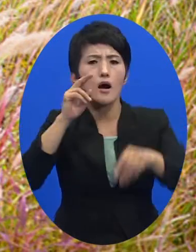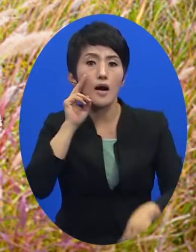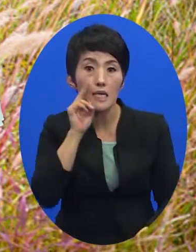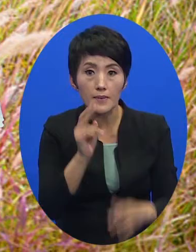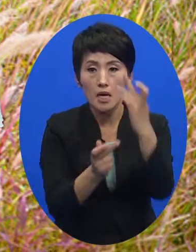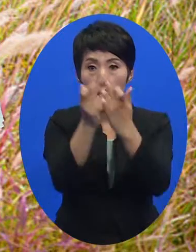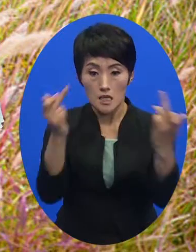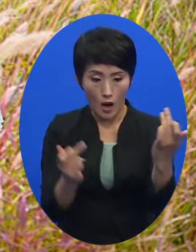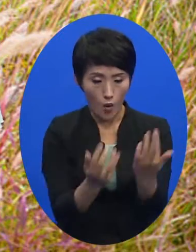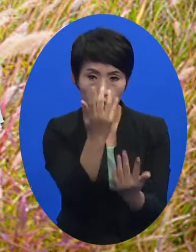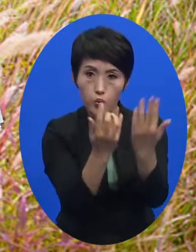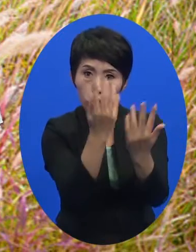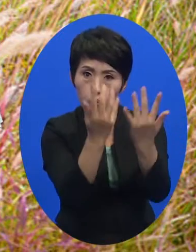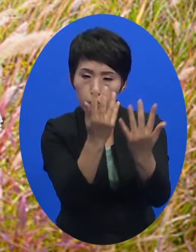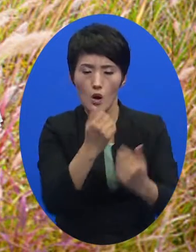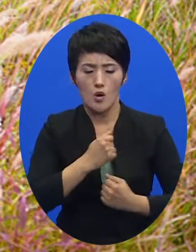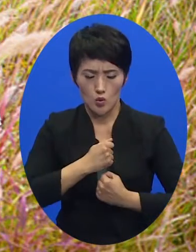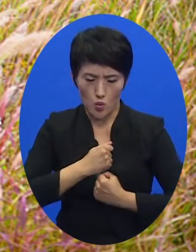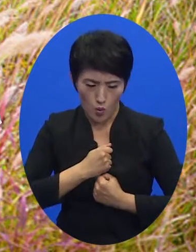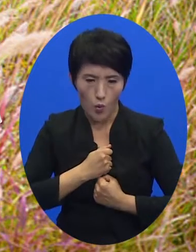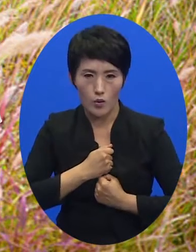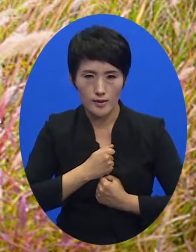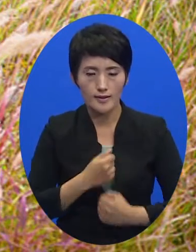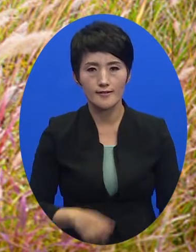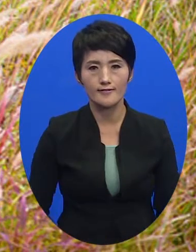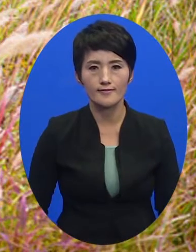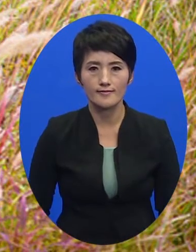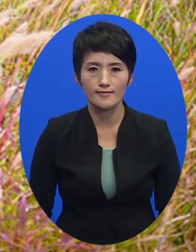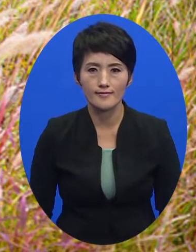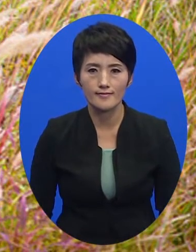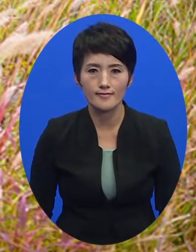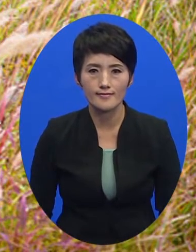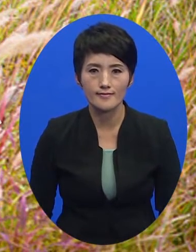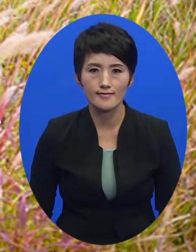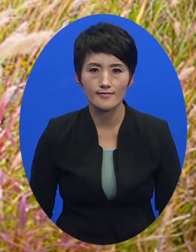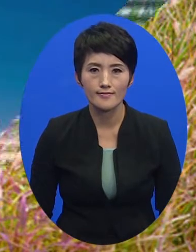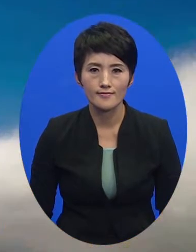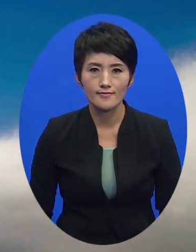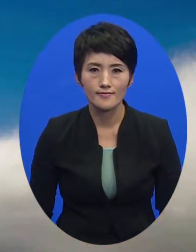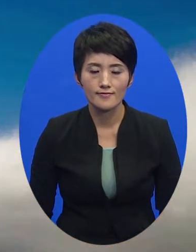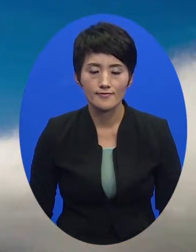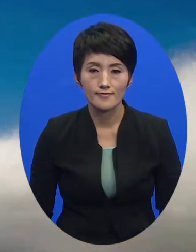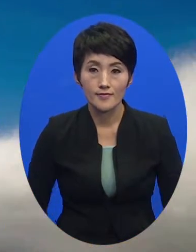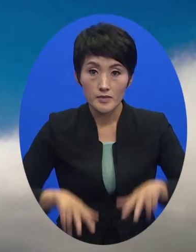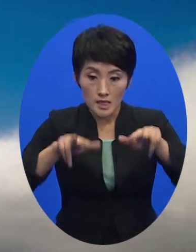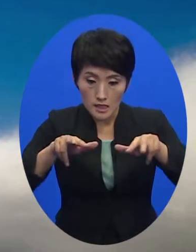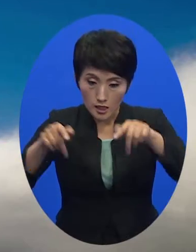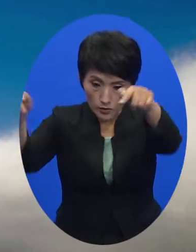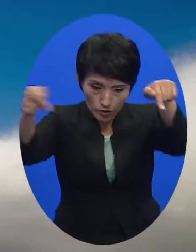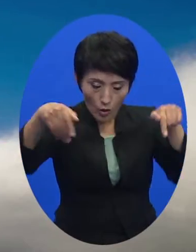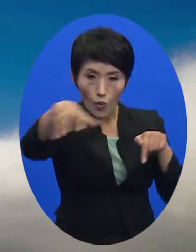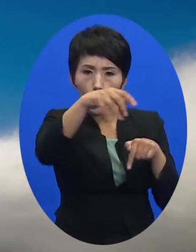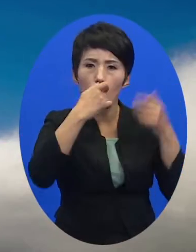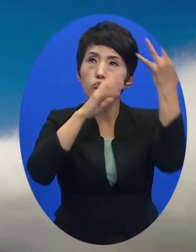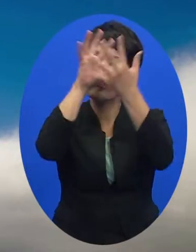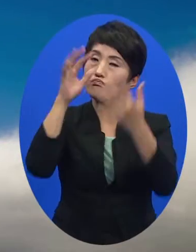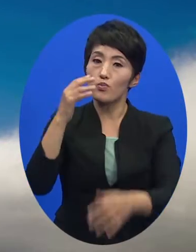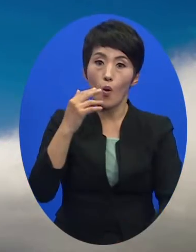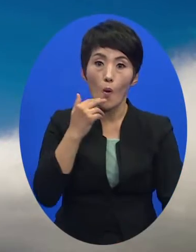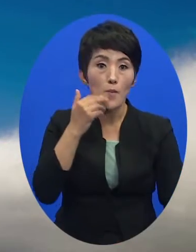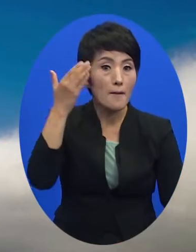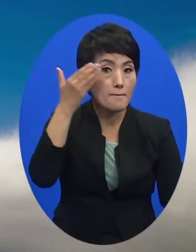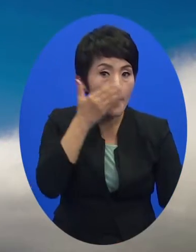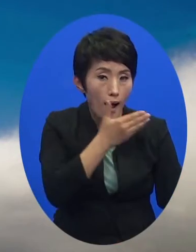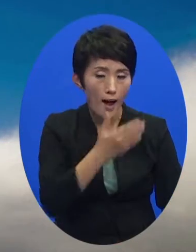등 화재가 발생하기 쉬우니까요. 불조심 특별히 신경을 써주시기 바랍니다. 구름 모습 보시면 현재 전국이 맑은 날씨